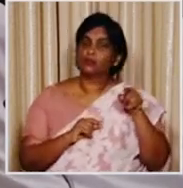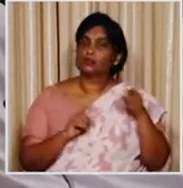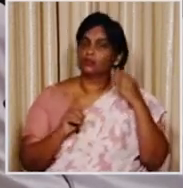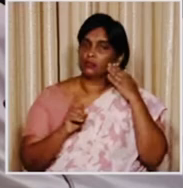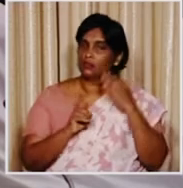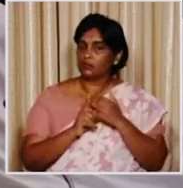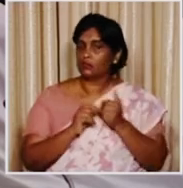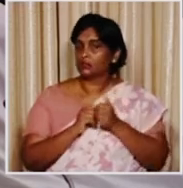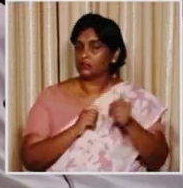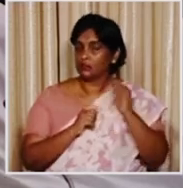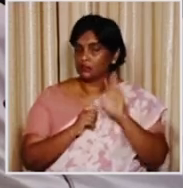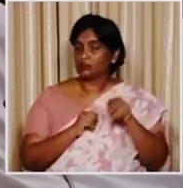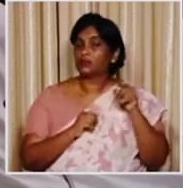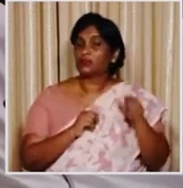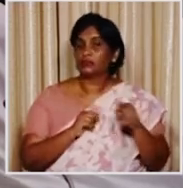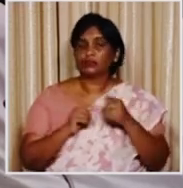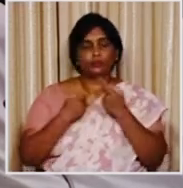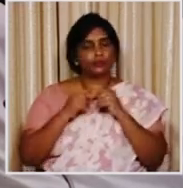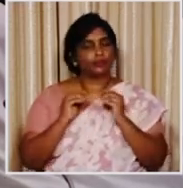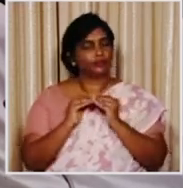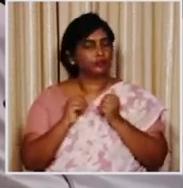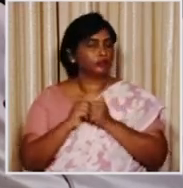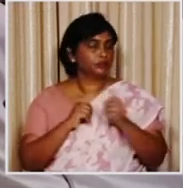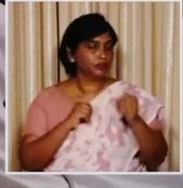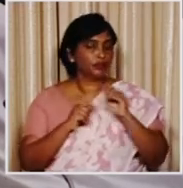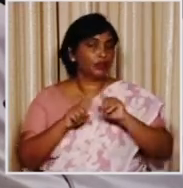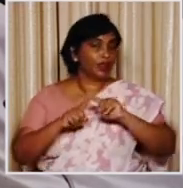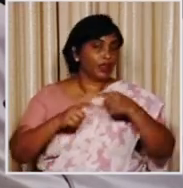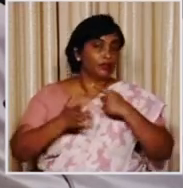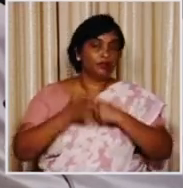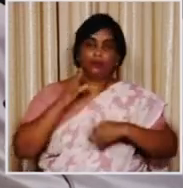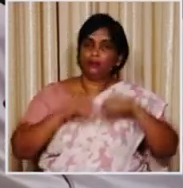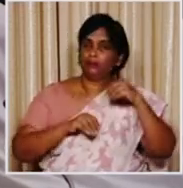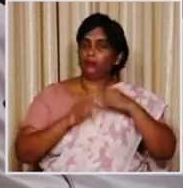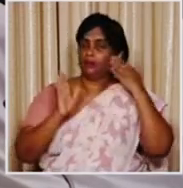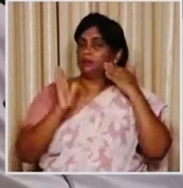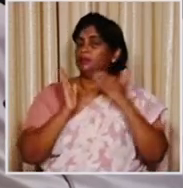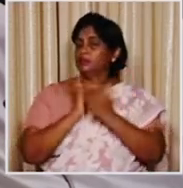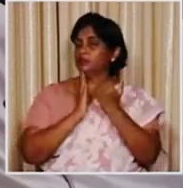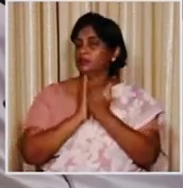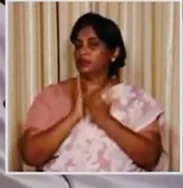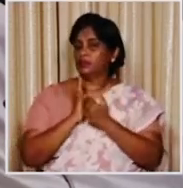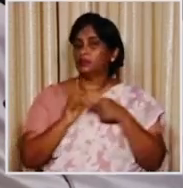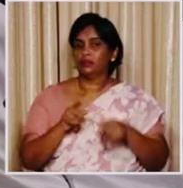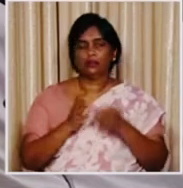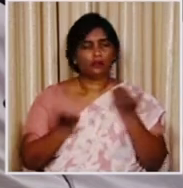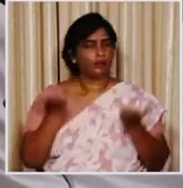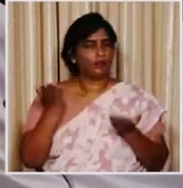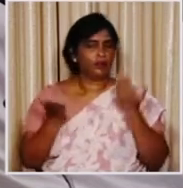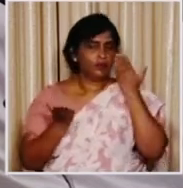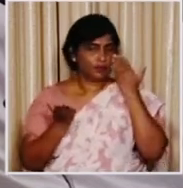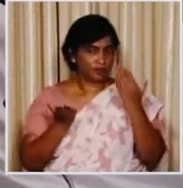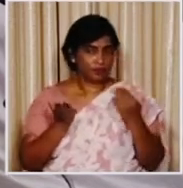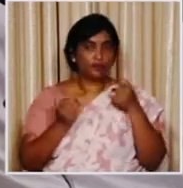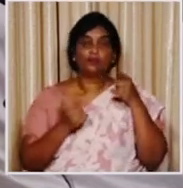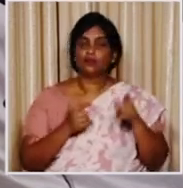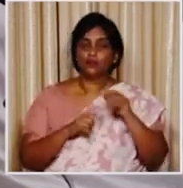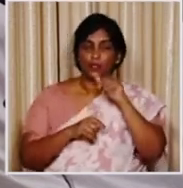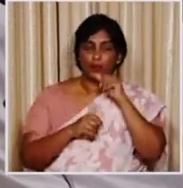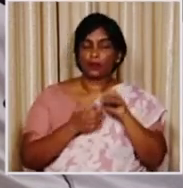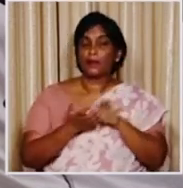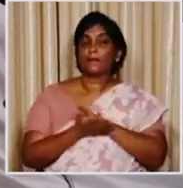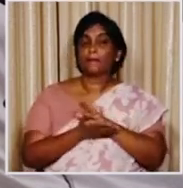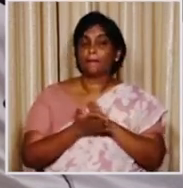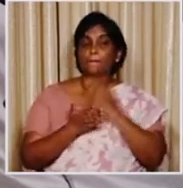පිළිබඳව කටයුතු කළ යුතුයි. ඒකට සමාන්තරව ඇති වුණු අනිකුත් දේශපාලන සිදුවීම් එක්කත් අපි මේක සංසන්දනය කරද්දී ඉතාම